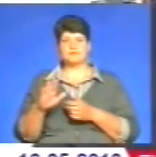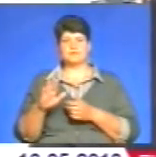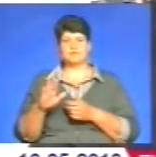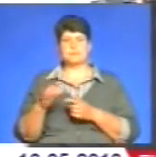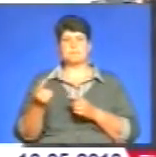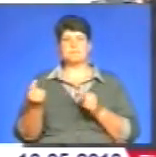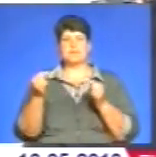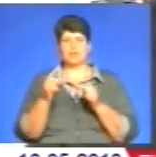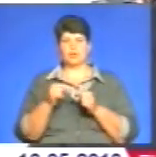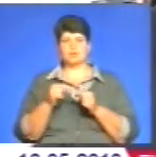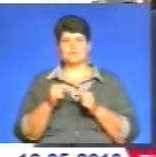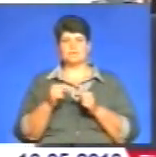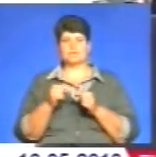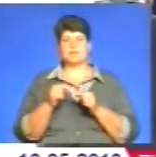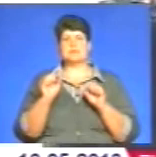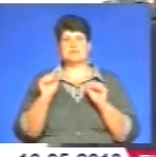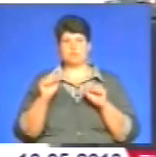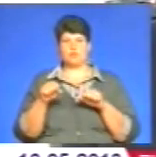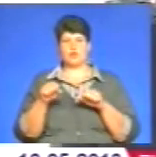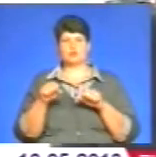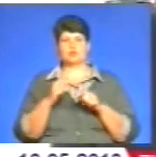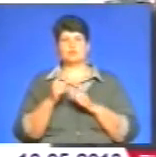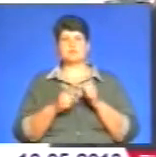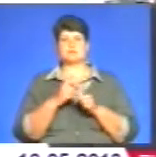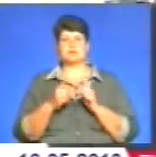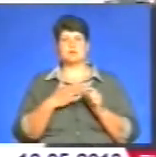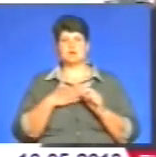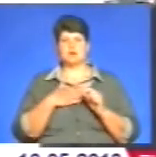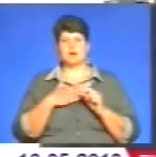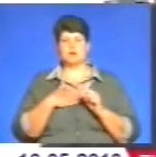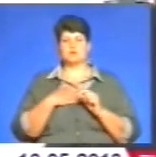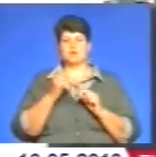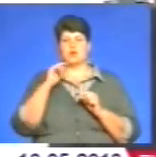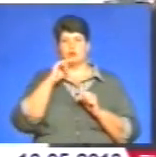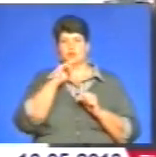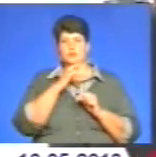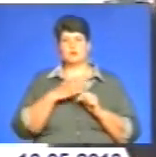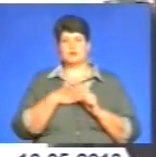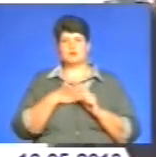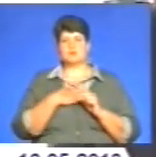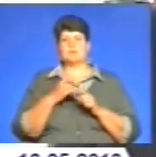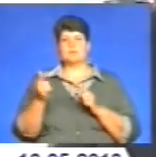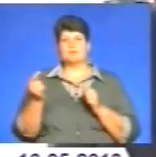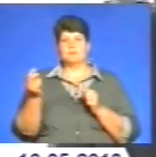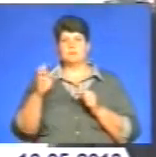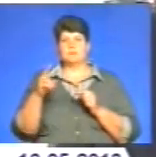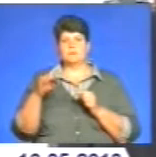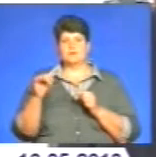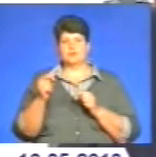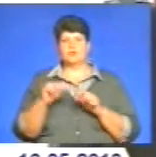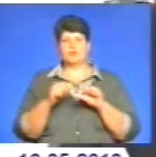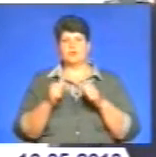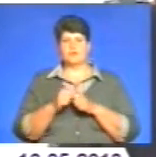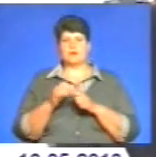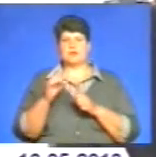підходів ми зможемо змінити наші нашу економіку нашій підходи до формування економічних